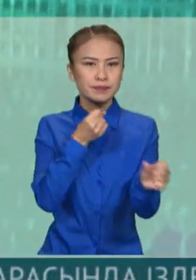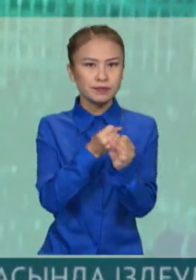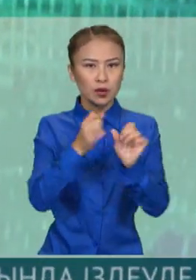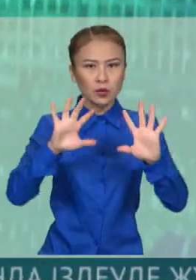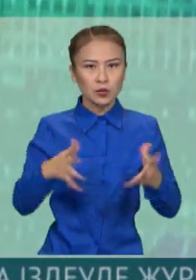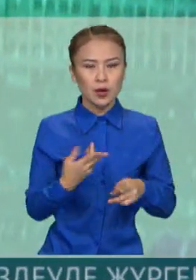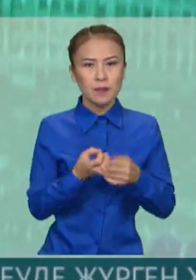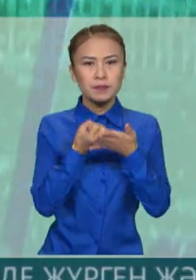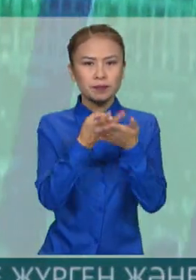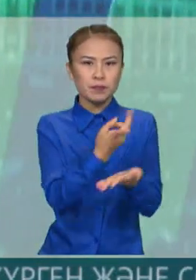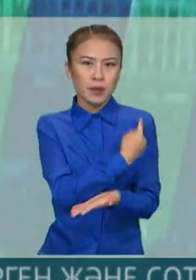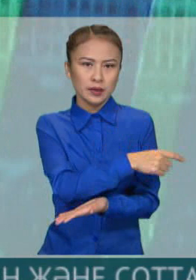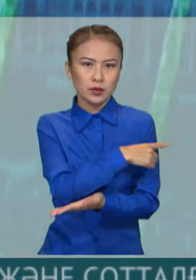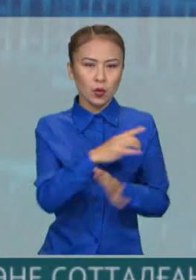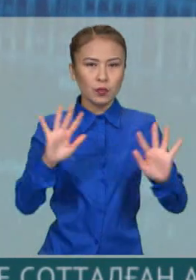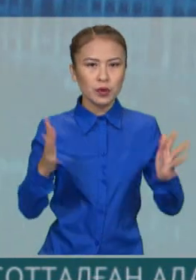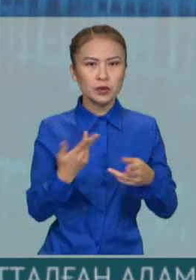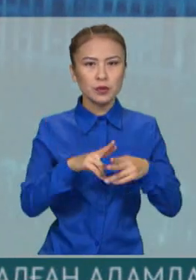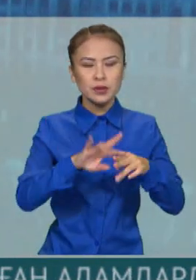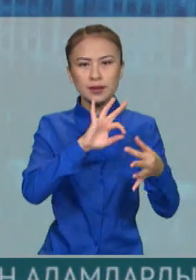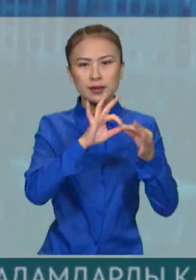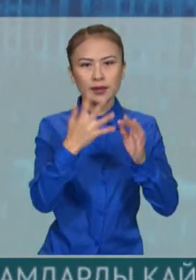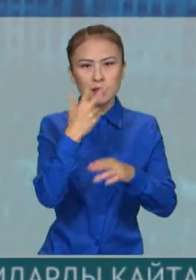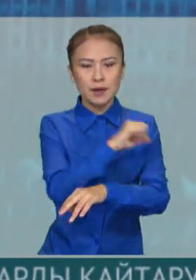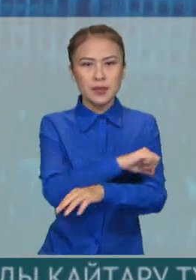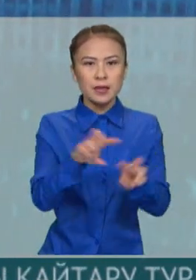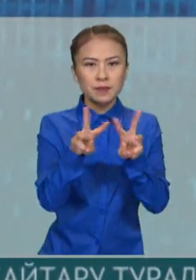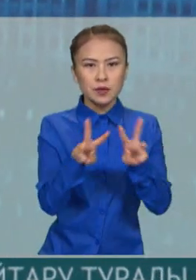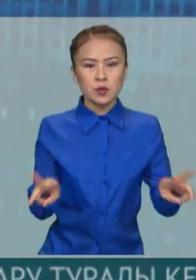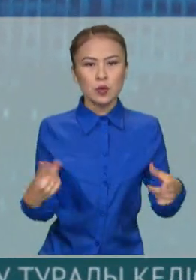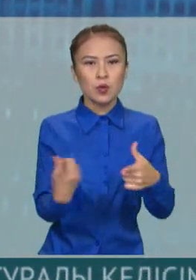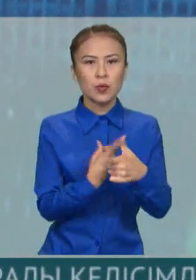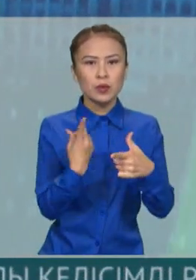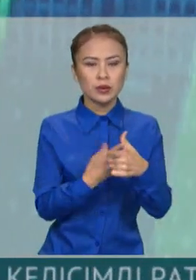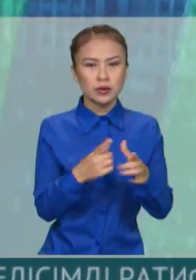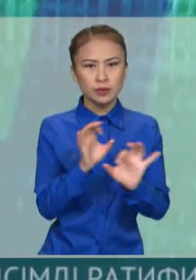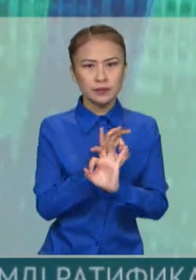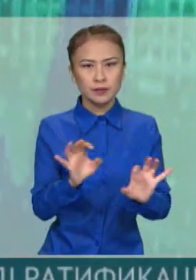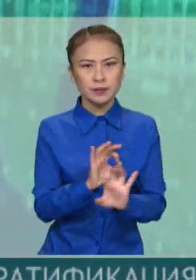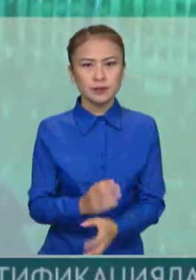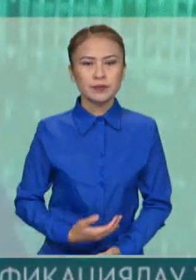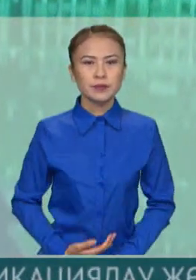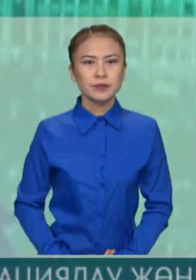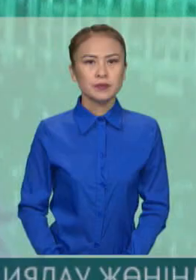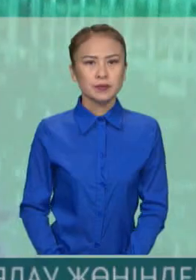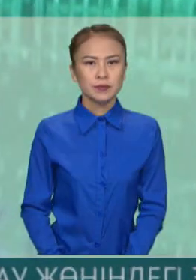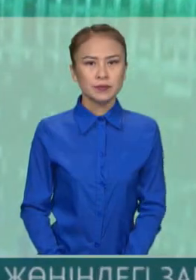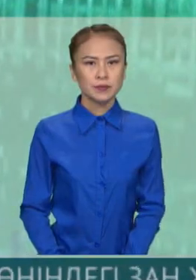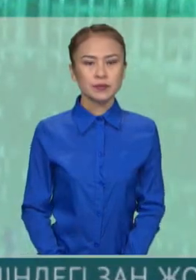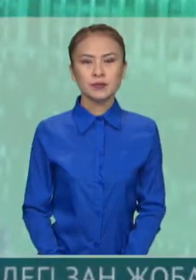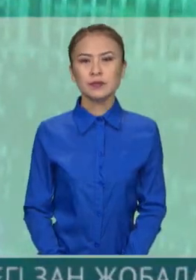ұшырап ауруханаға түскен еді. Оқиғаның мән-жайын еліміздің сыртқы істер министрлігінің ресми өкілі Әнуар Жайнақовтан білген